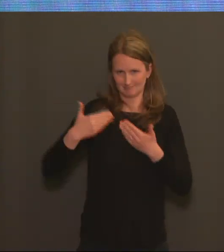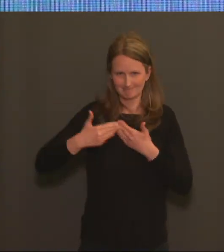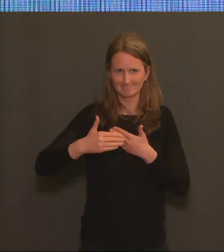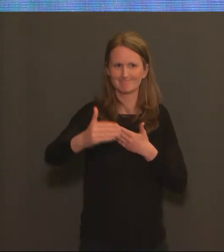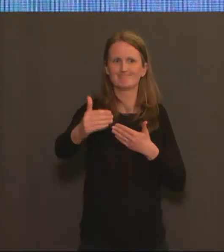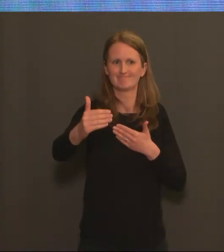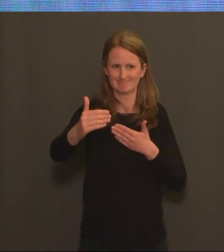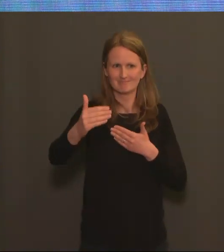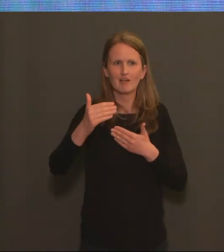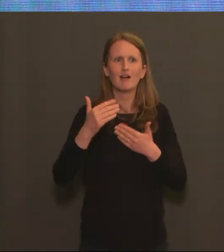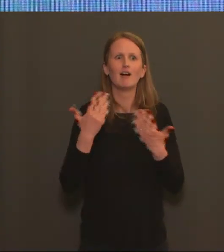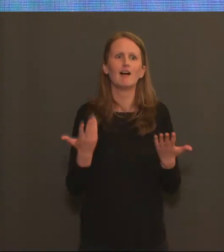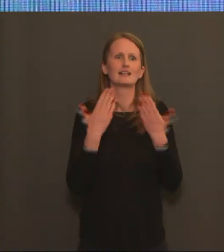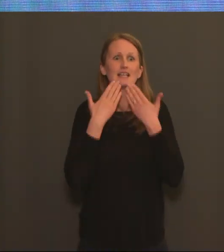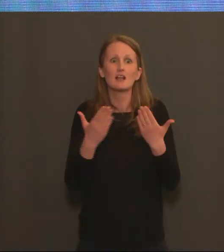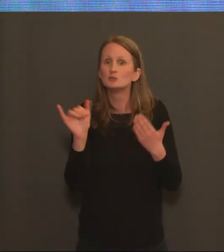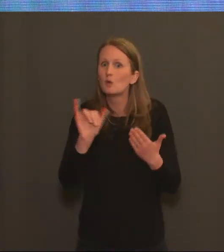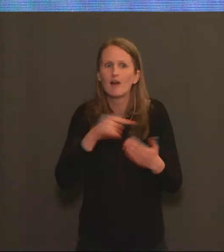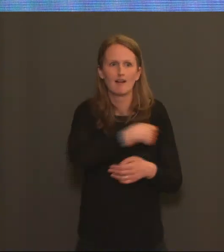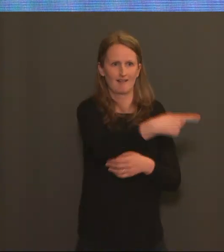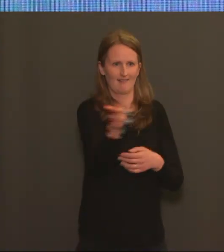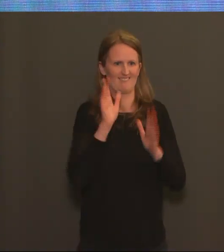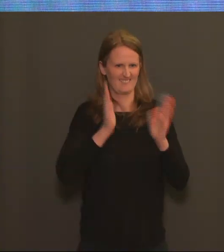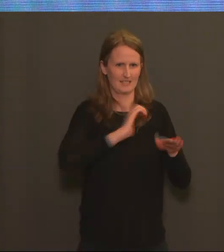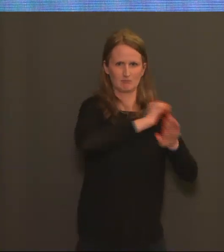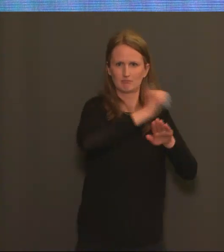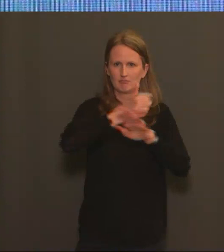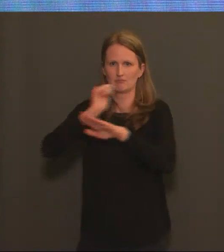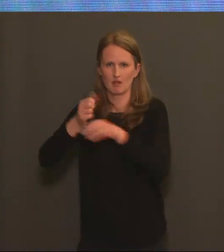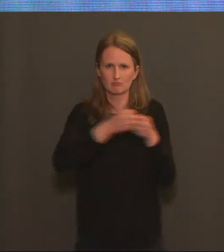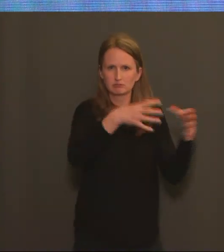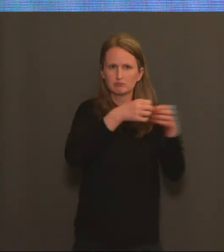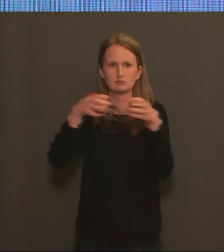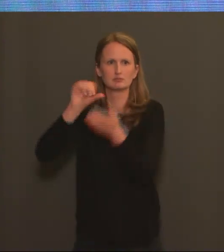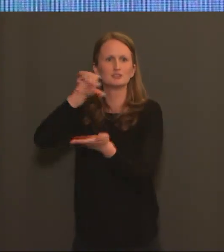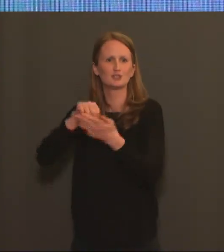vaccination. Je vous remercie pour votre attention.